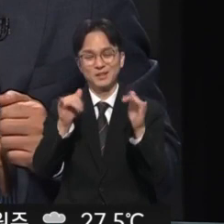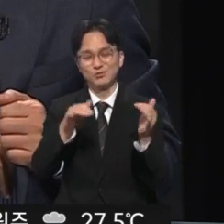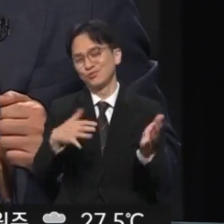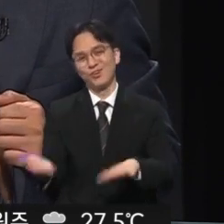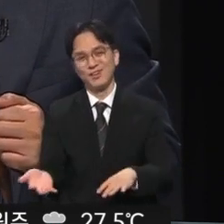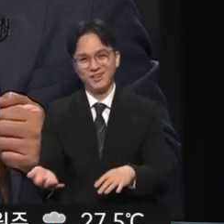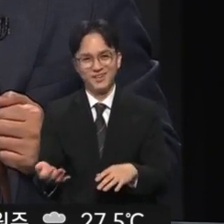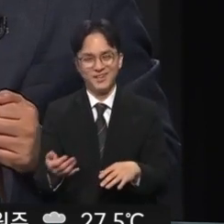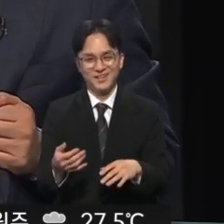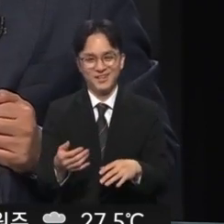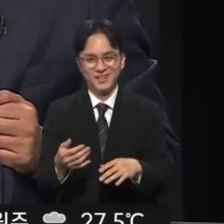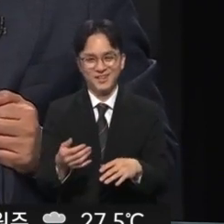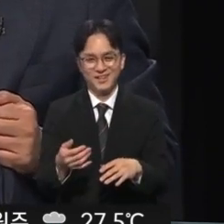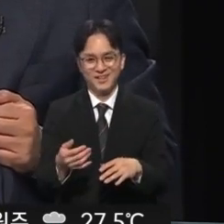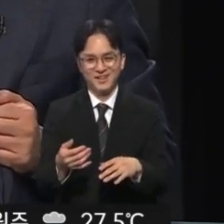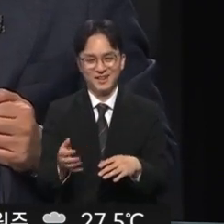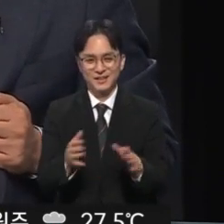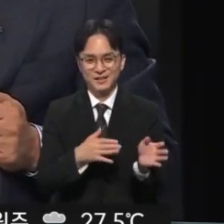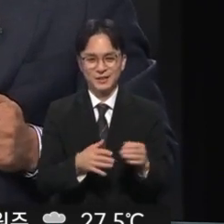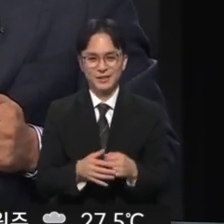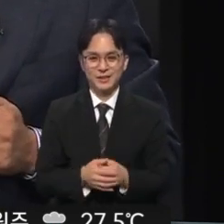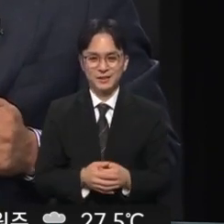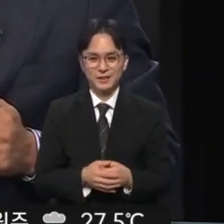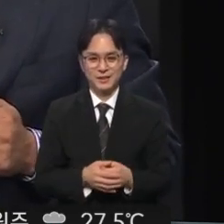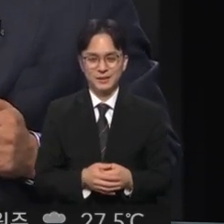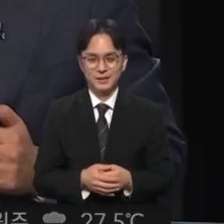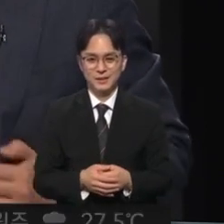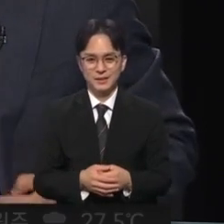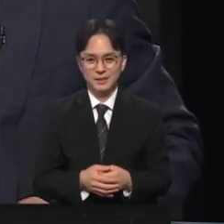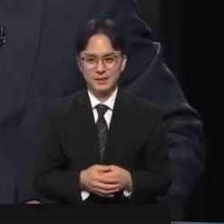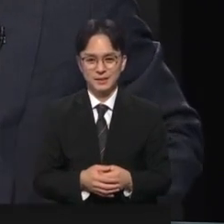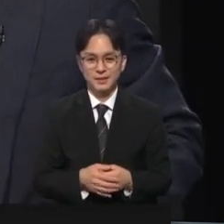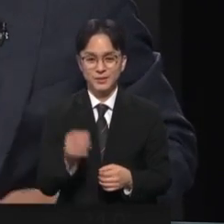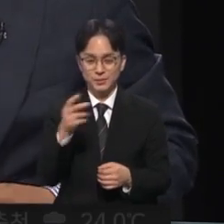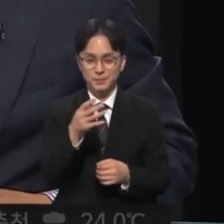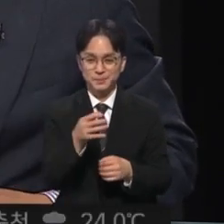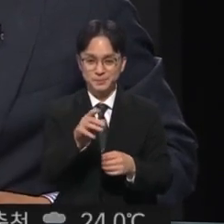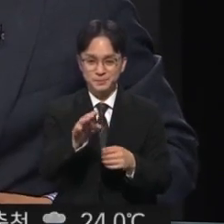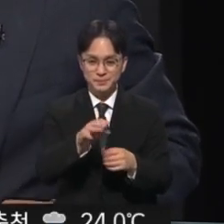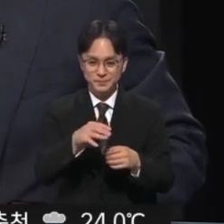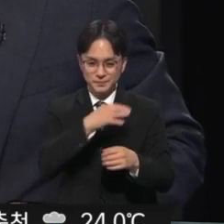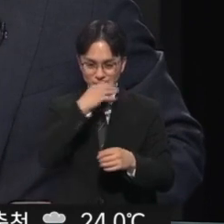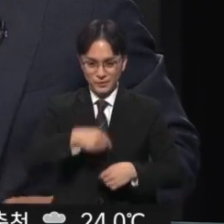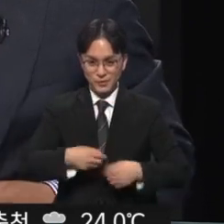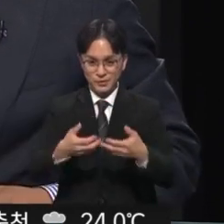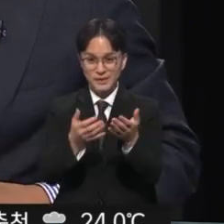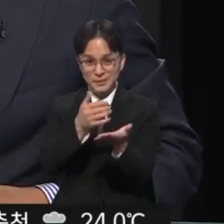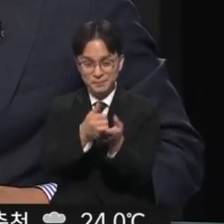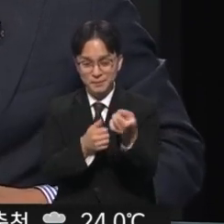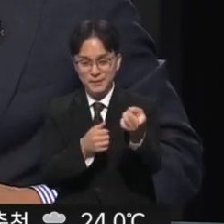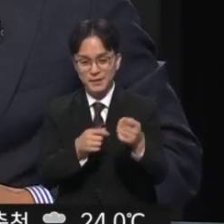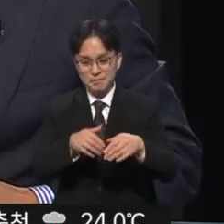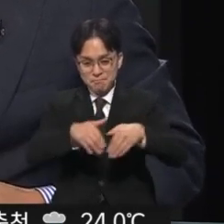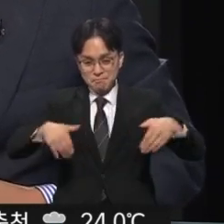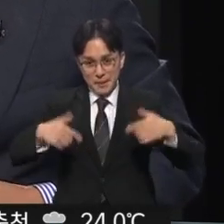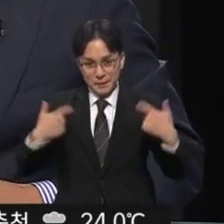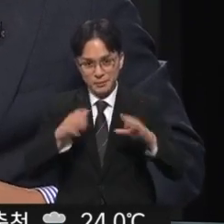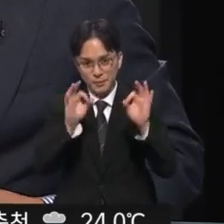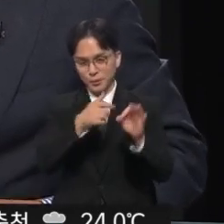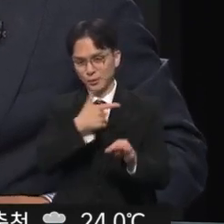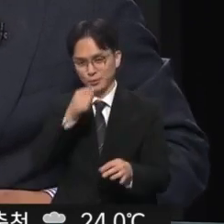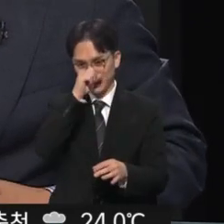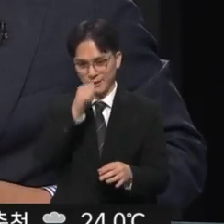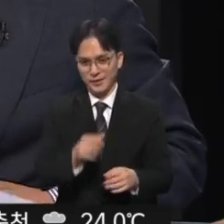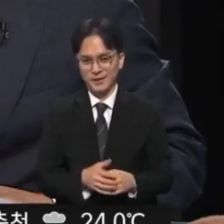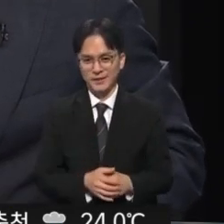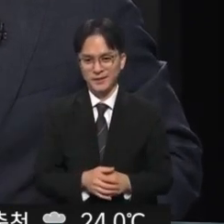올라와요. 정말 객관적인 진단과 해석을 잘합니다. 속한 진영에 치우치지 않는 게 너무 좋다. SETT님께서 보내셨습니다.